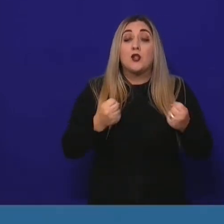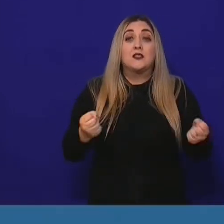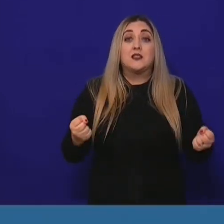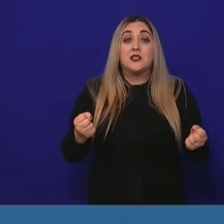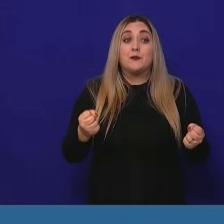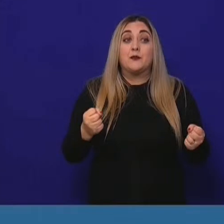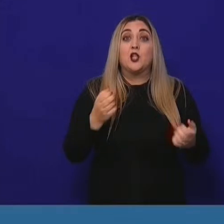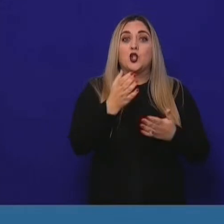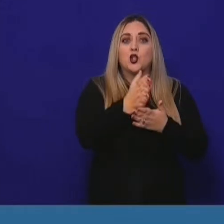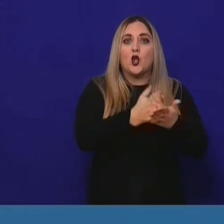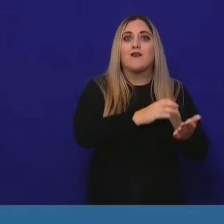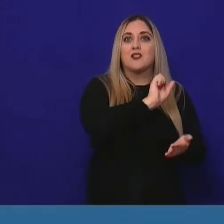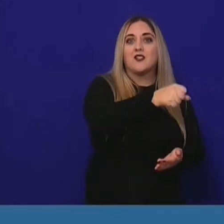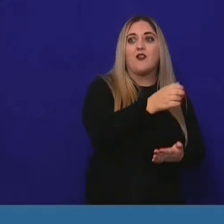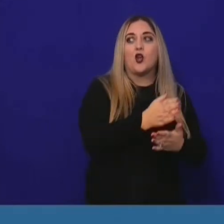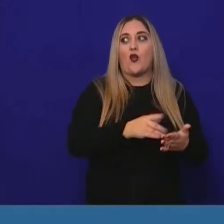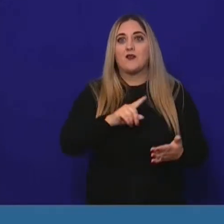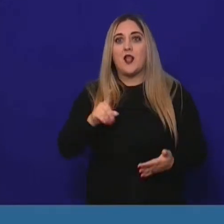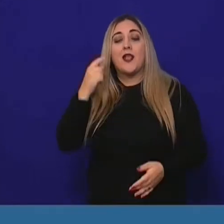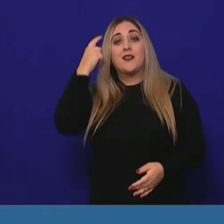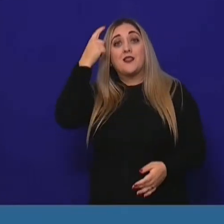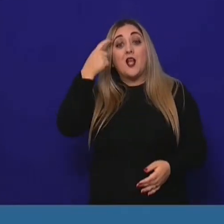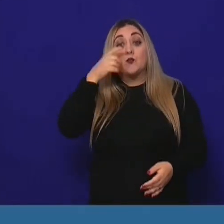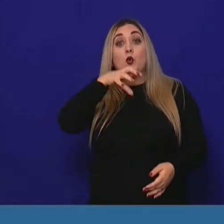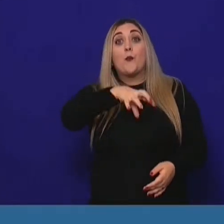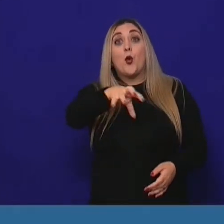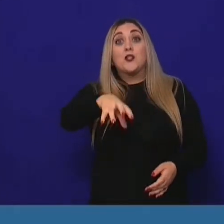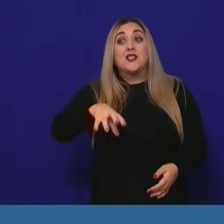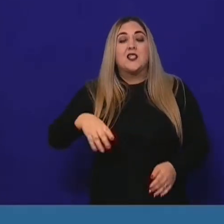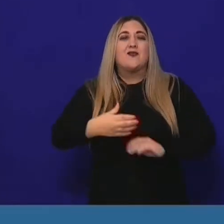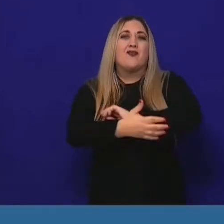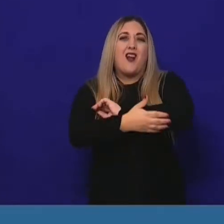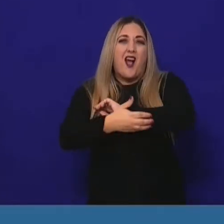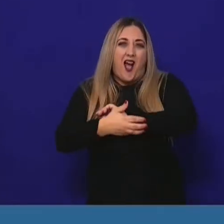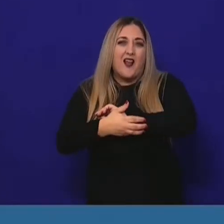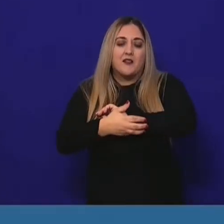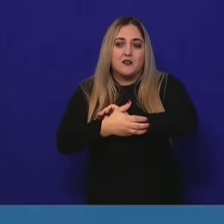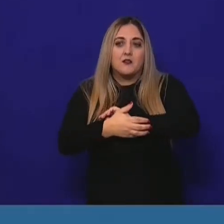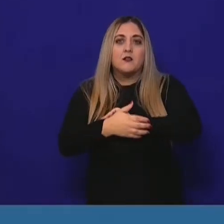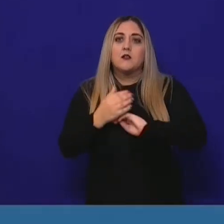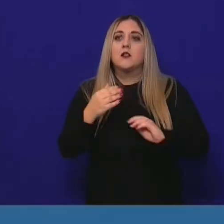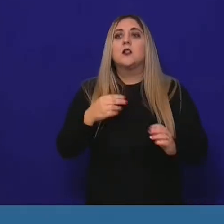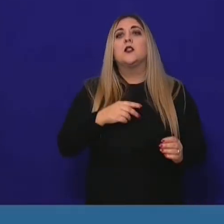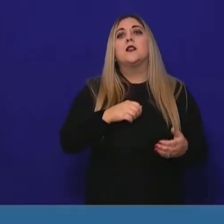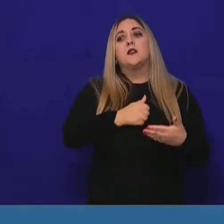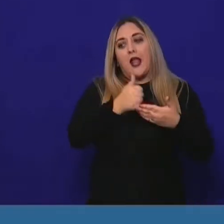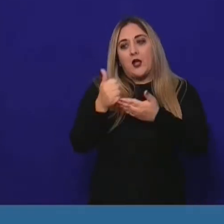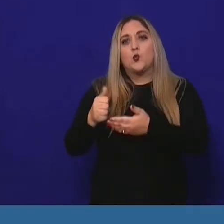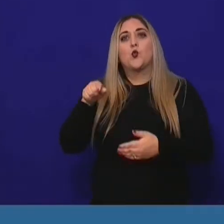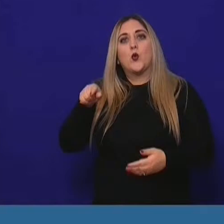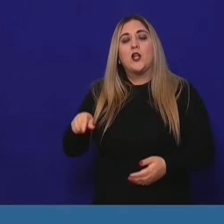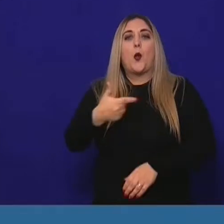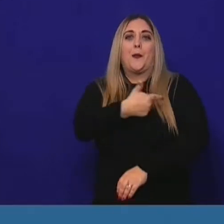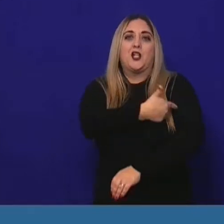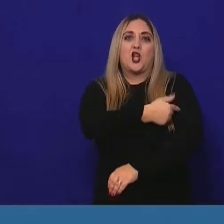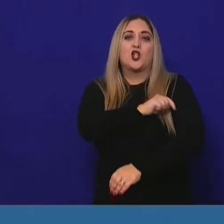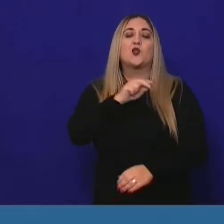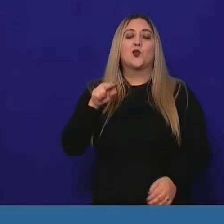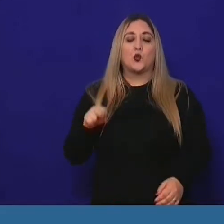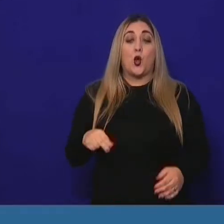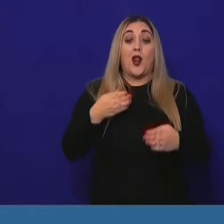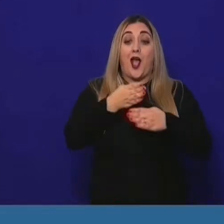allura hekk WHO qiegħda taħseb ukoll għal dawk il-pajjiżi li jkunu third countries ġifieri fejn għandek il-faqar li huma wkoll